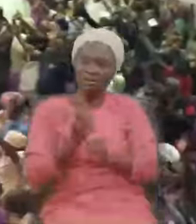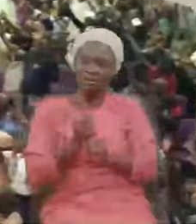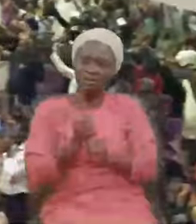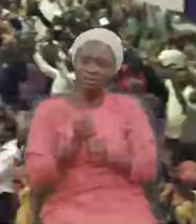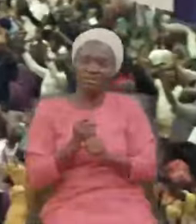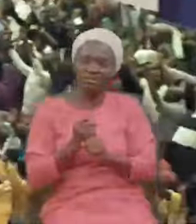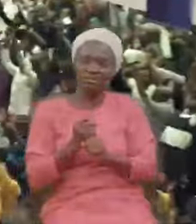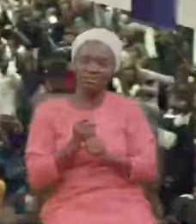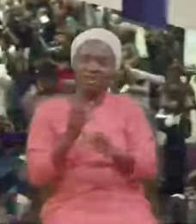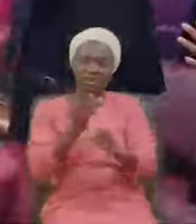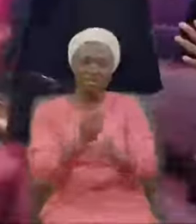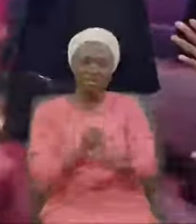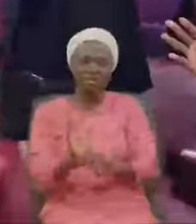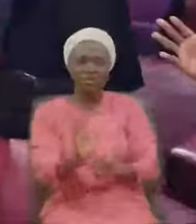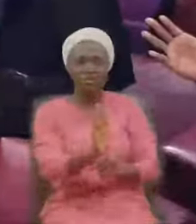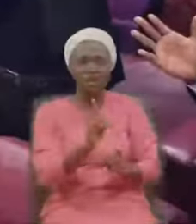reçoive